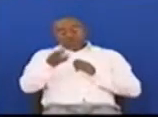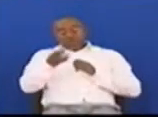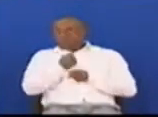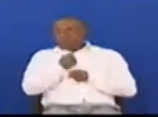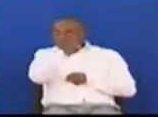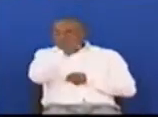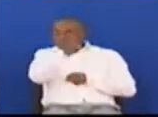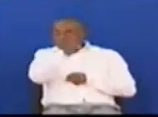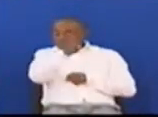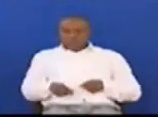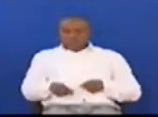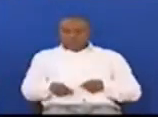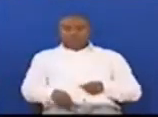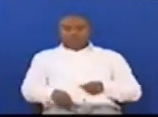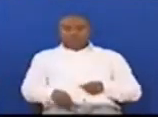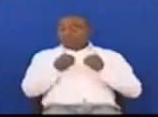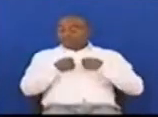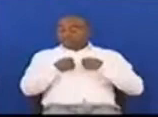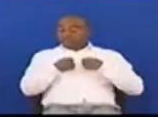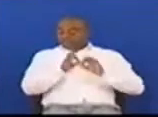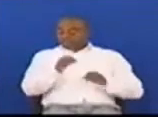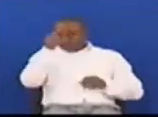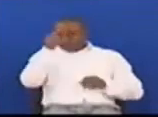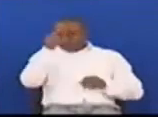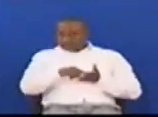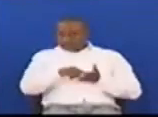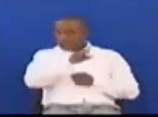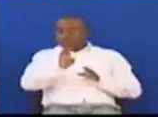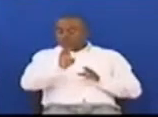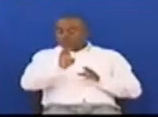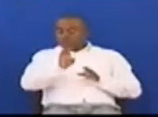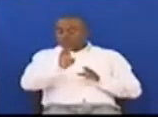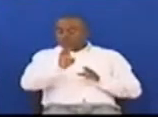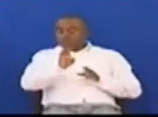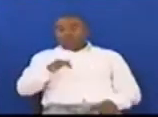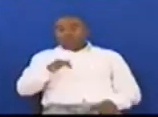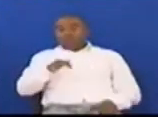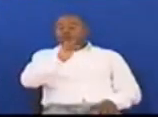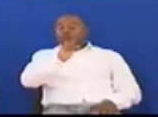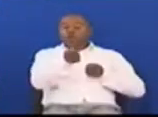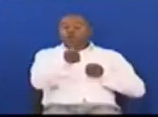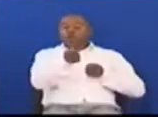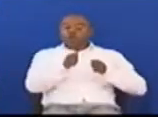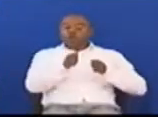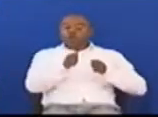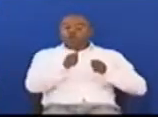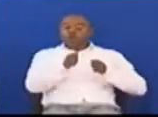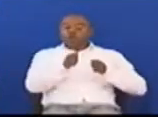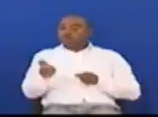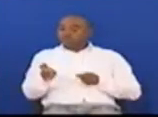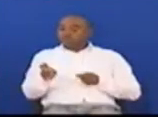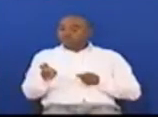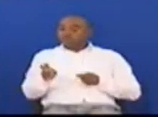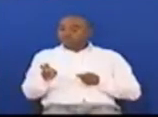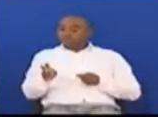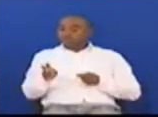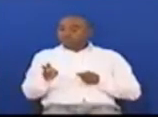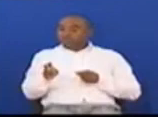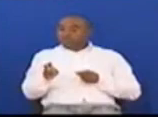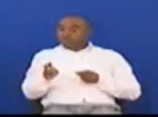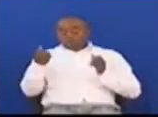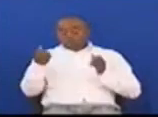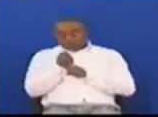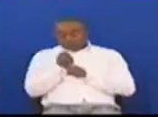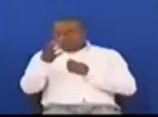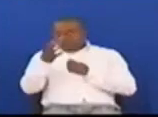Watanzania wamwamini na wampe tena kura. Kwa hivyo niwaambie wale wakurugenzi wa halmashauri wanaojitega kufanya wale wafanya serikali za